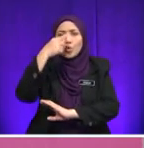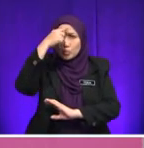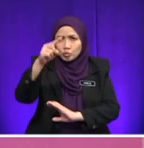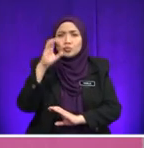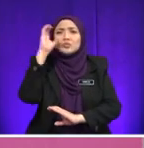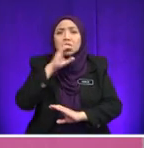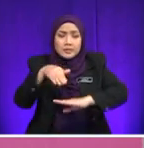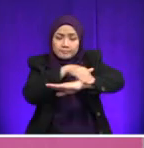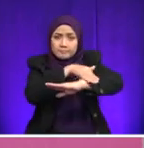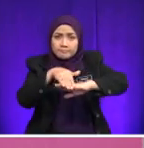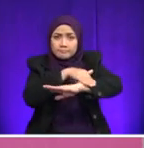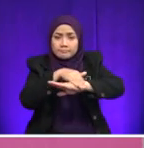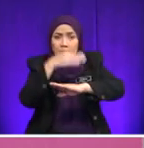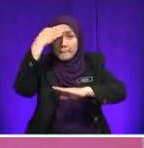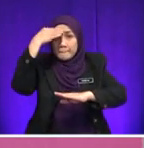sisi bagi